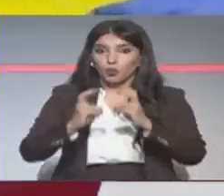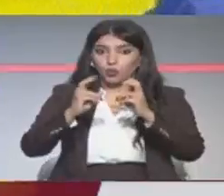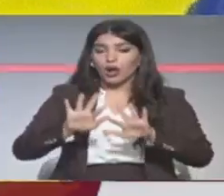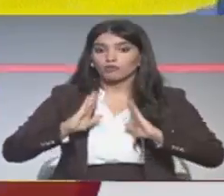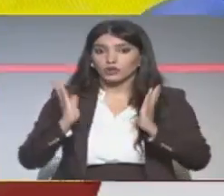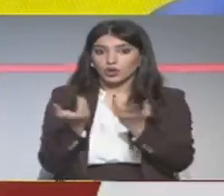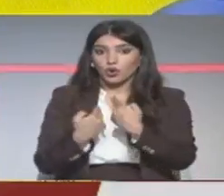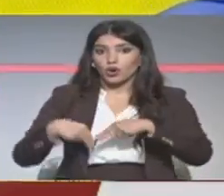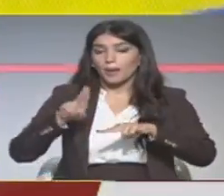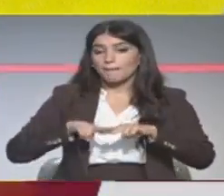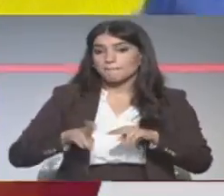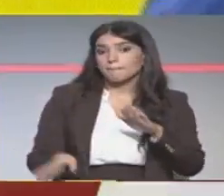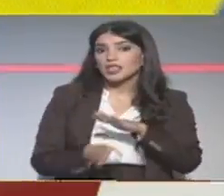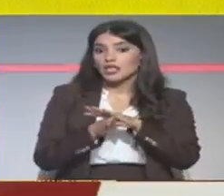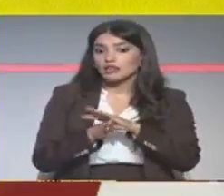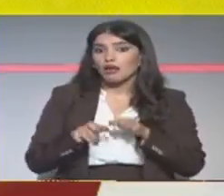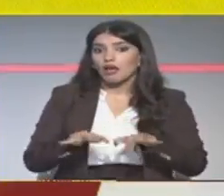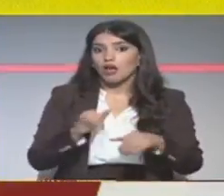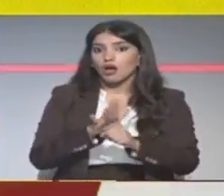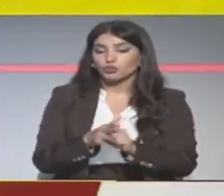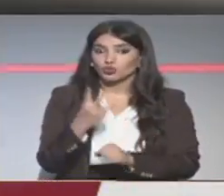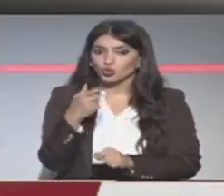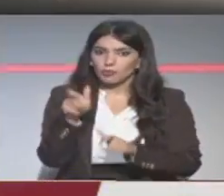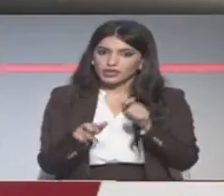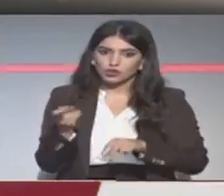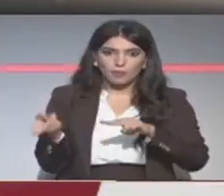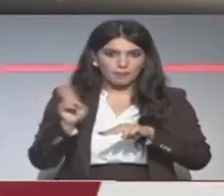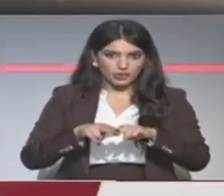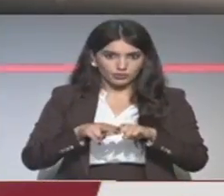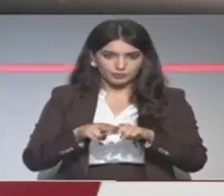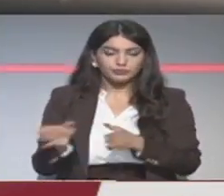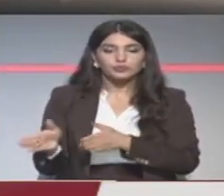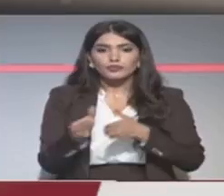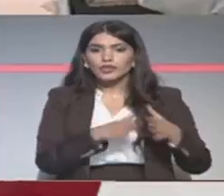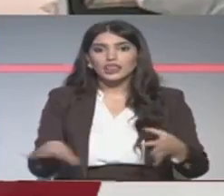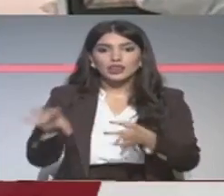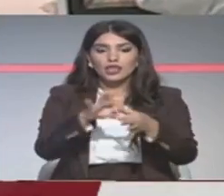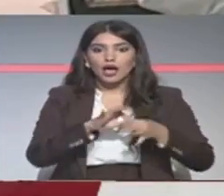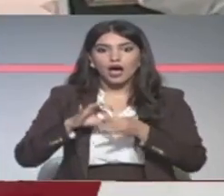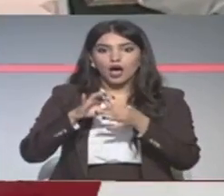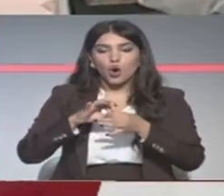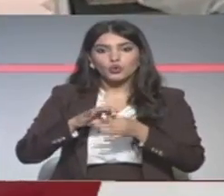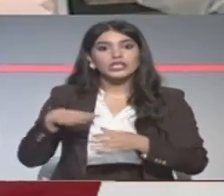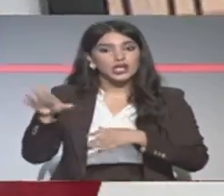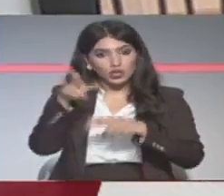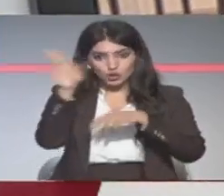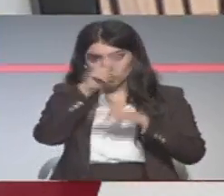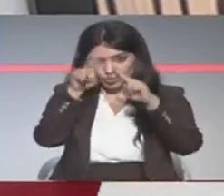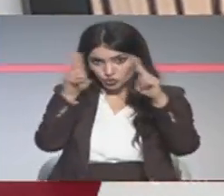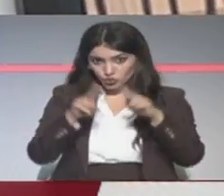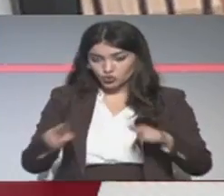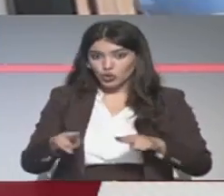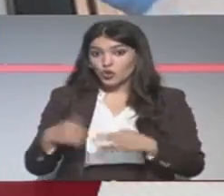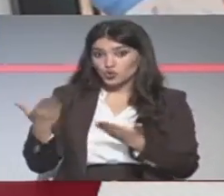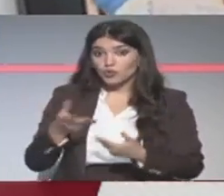حالات الوفاة بنابل منذ بداية الجائحة إلى حالتين. وفي إطار التعاون الدولي لمجابهة فيروس كورونا، تسلمت